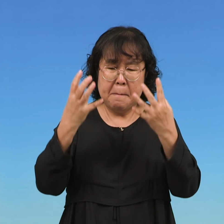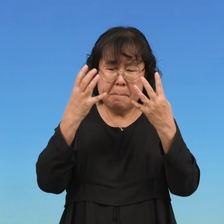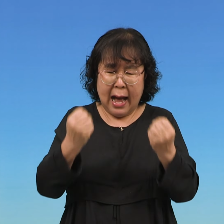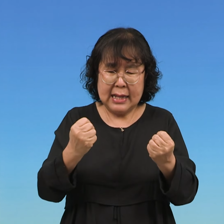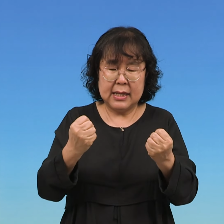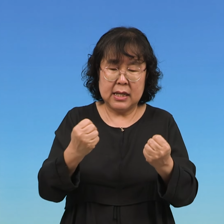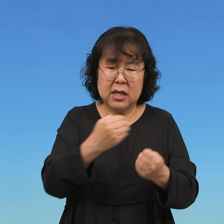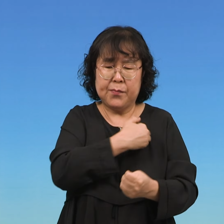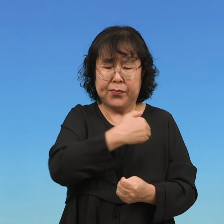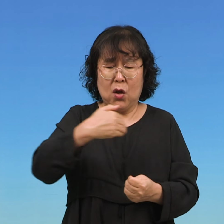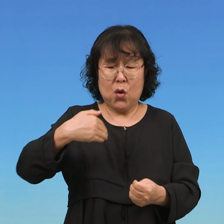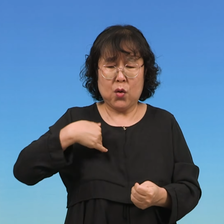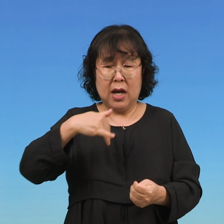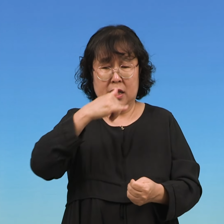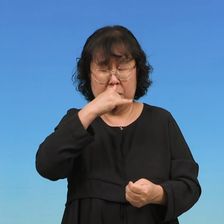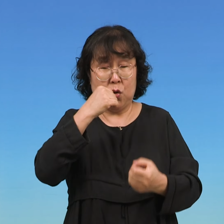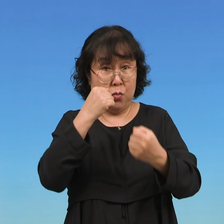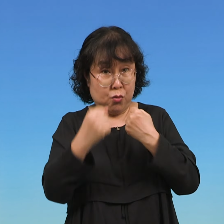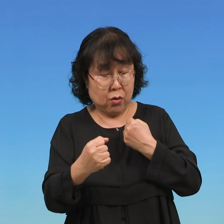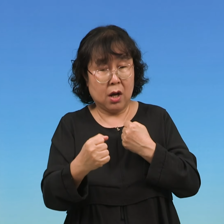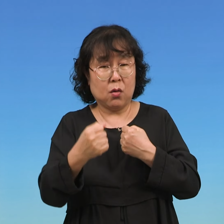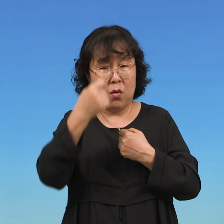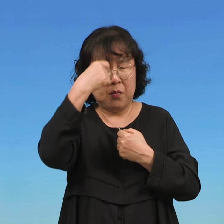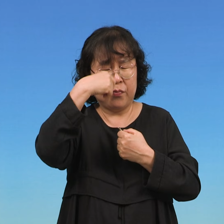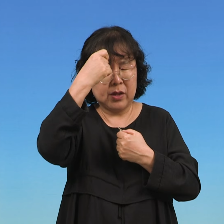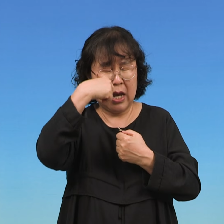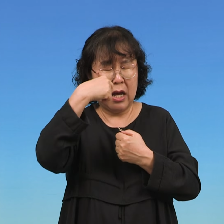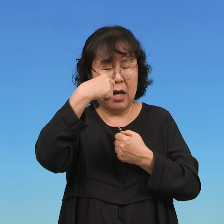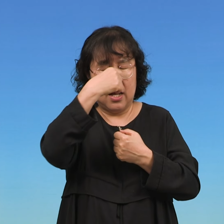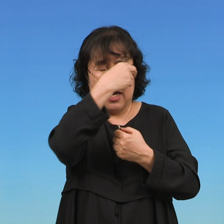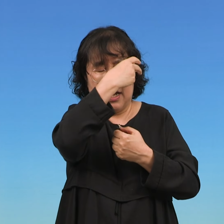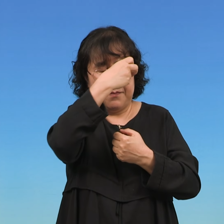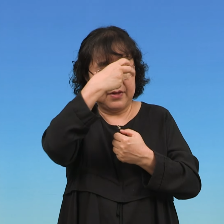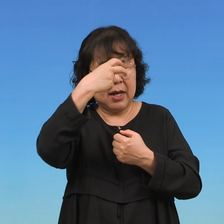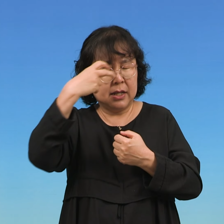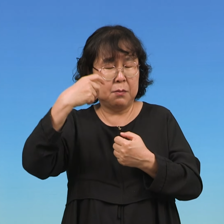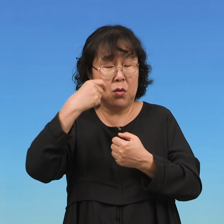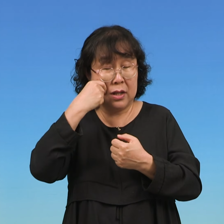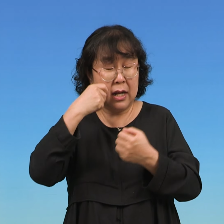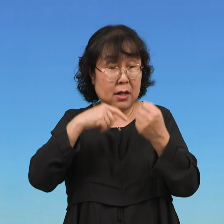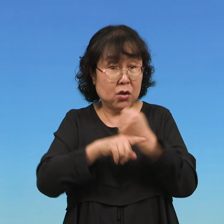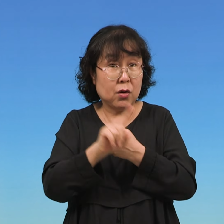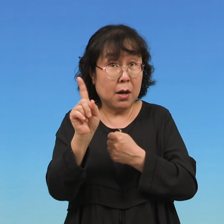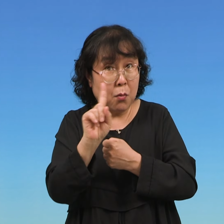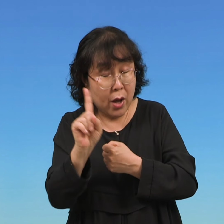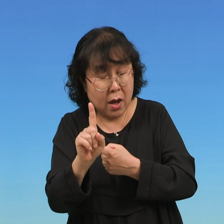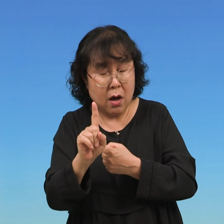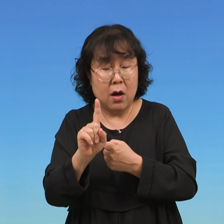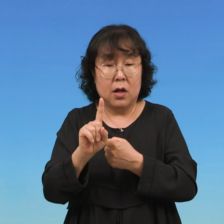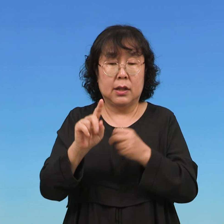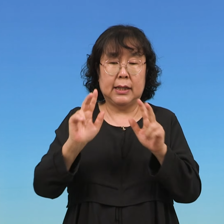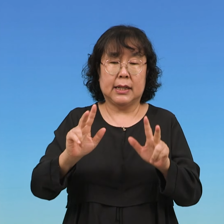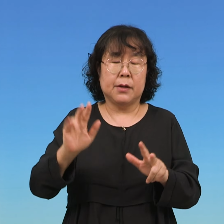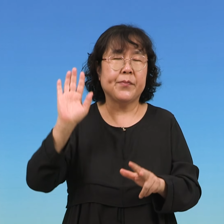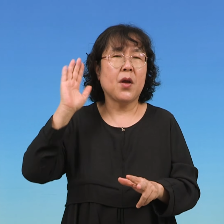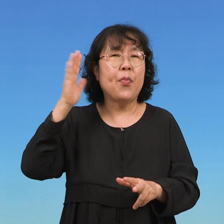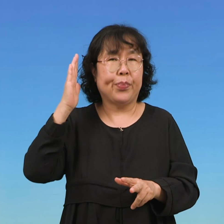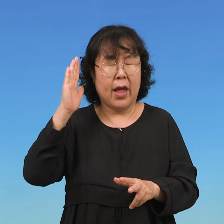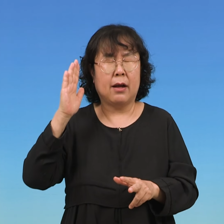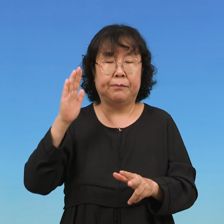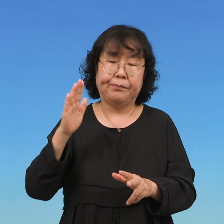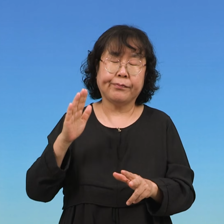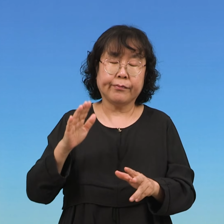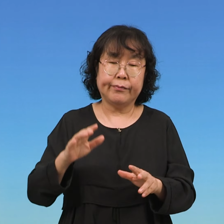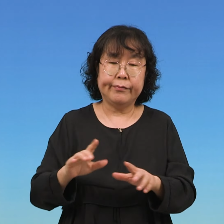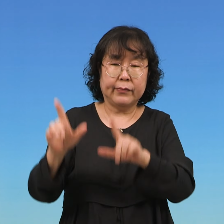어려운 여러 가지로 누리고 살면서 불면증이 급증하는 건 왠지 아시죠 너무나이 시대 자체가 이게 탐욕의 도시에요